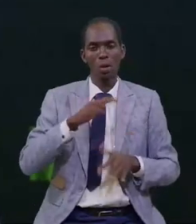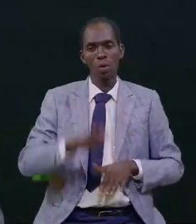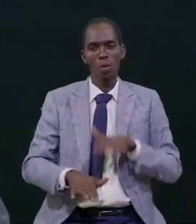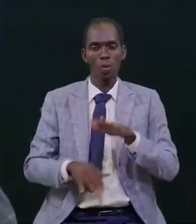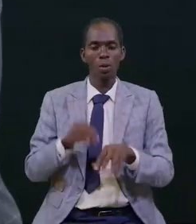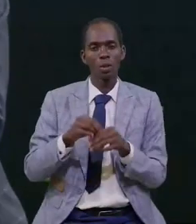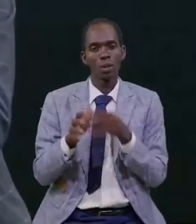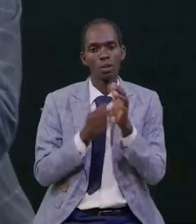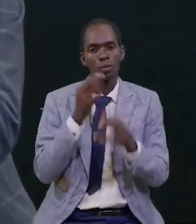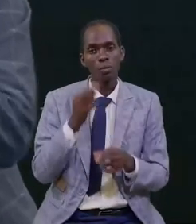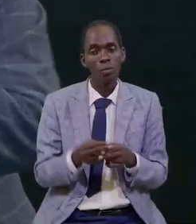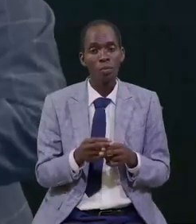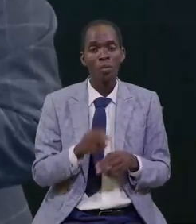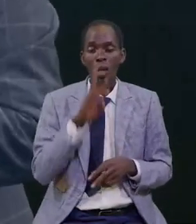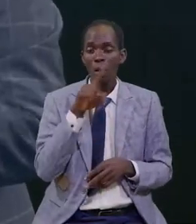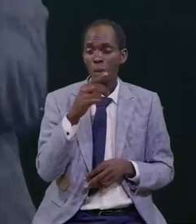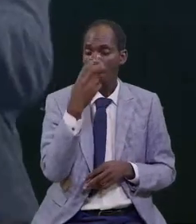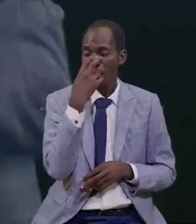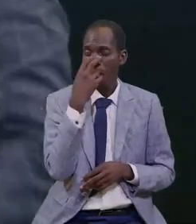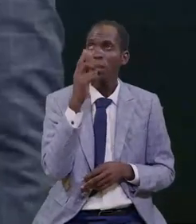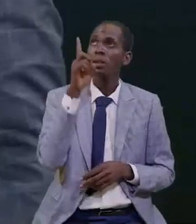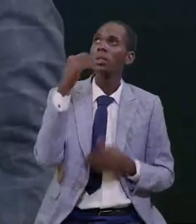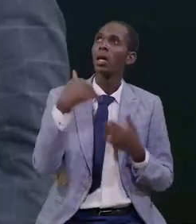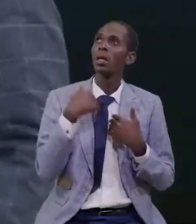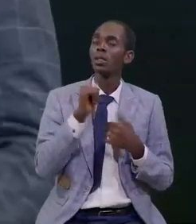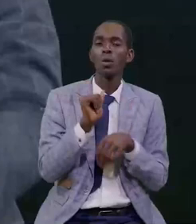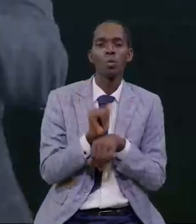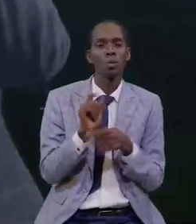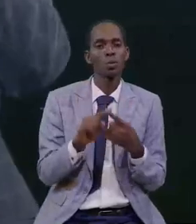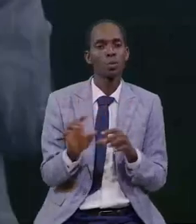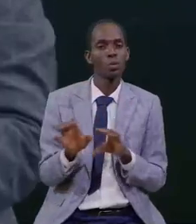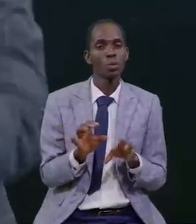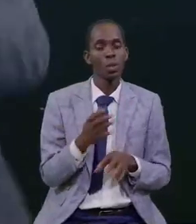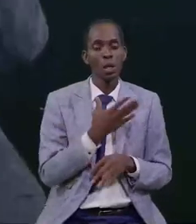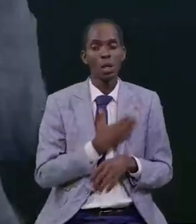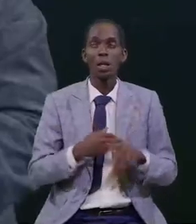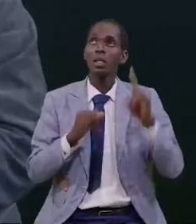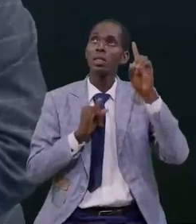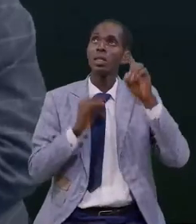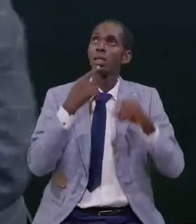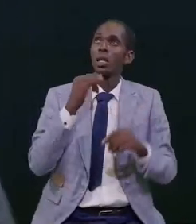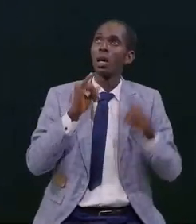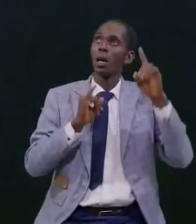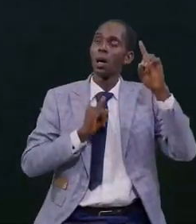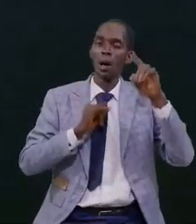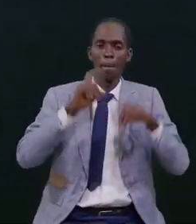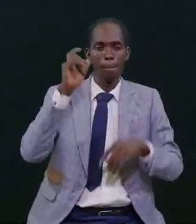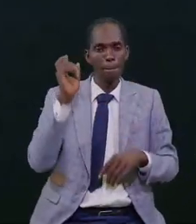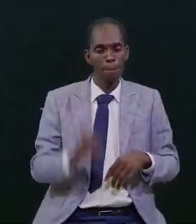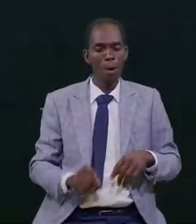est-ce que tu es aveugle il a une uvre accompe il a une uvre accomplie et il dit il faut que je